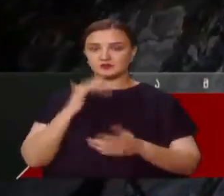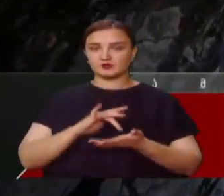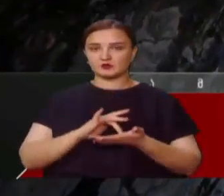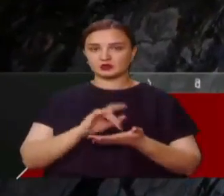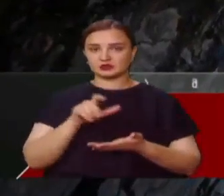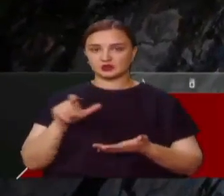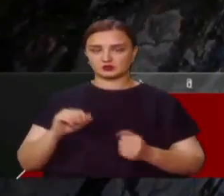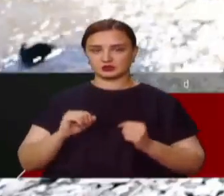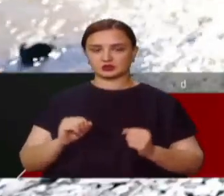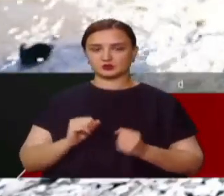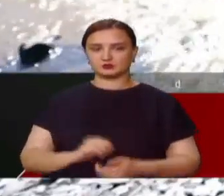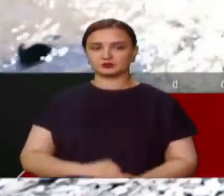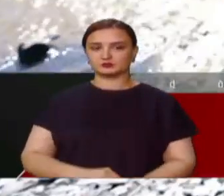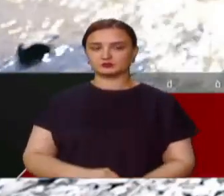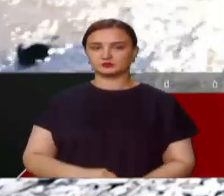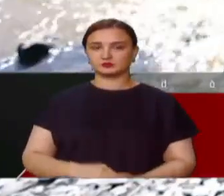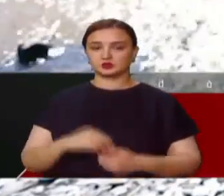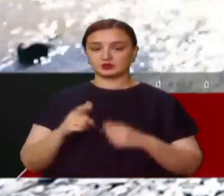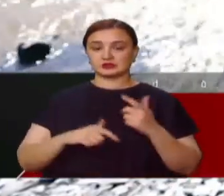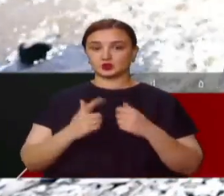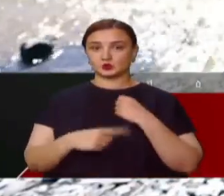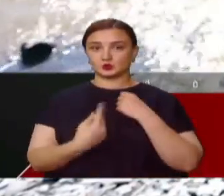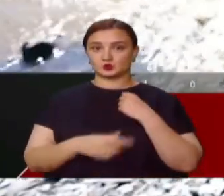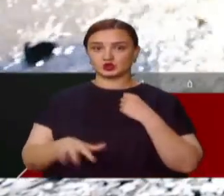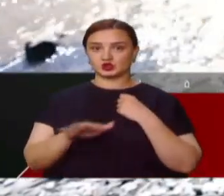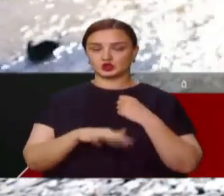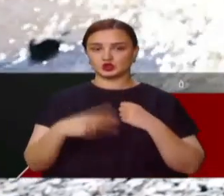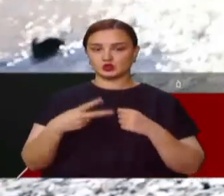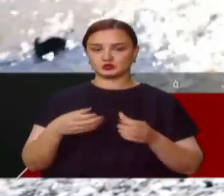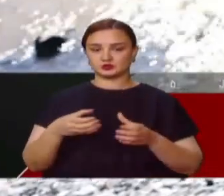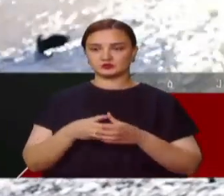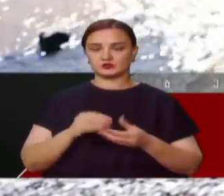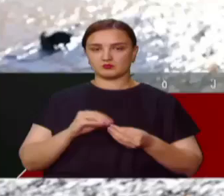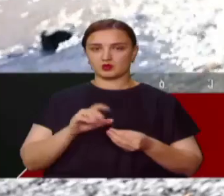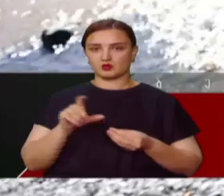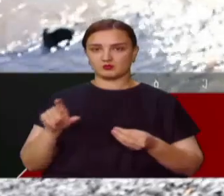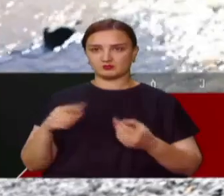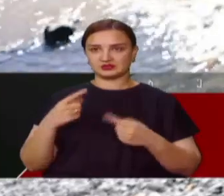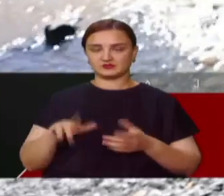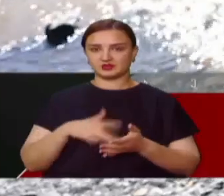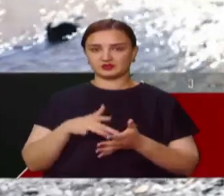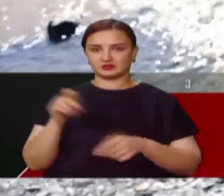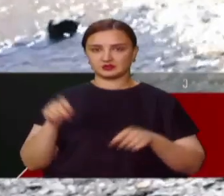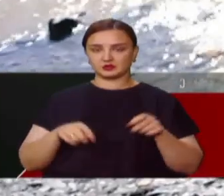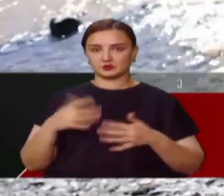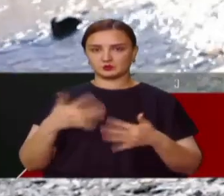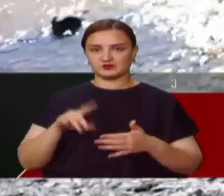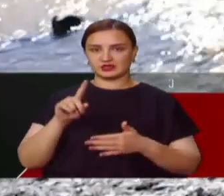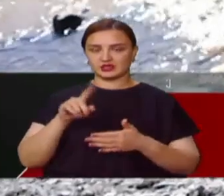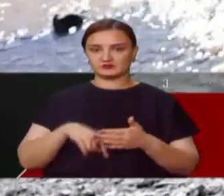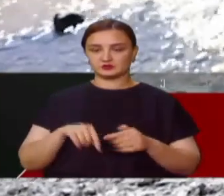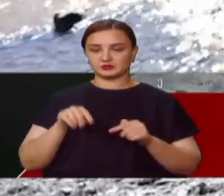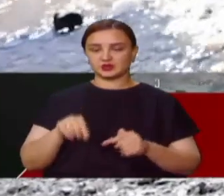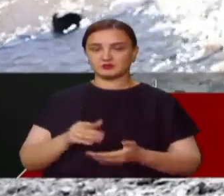მოგზაური ცდილობს. თუშეთში მეგობრების 20-კაციანი ჯგუფი წამოვედით სხვადასხვა ქვეყნიდან და უკვე დავრწმუნდით, რომ